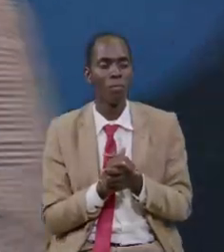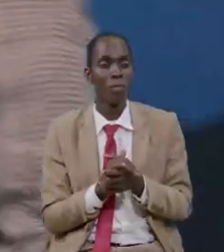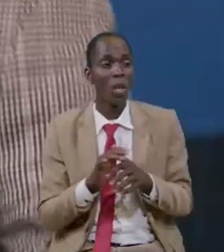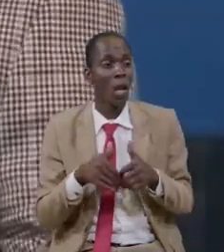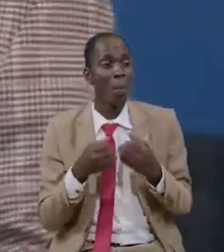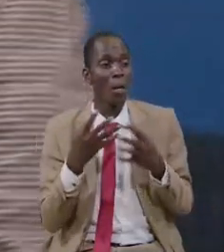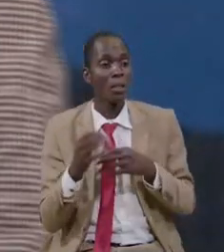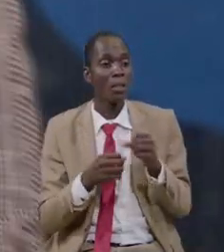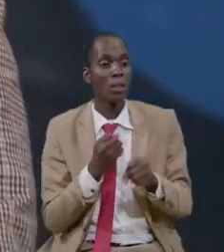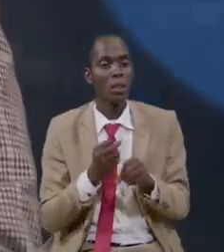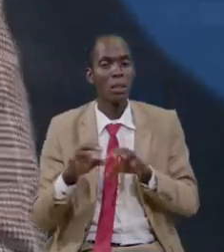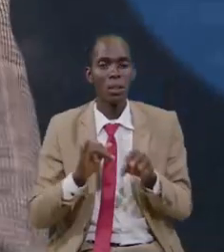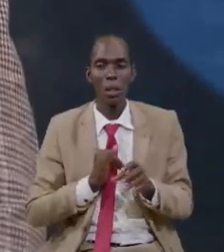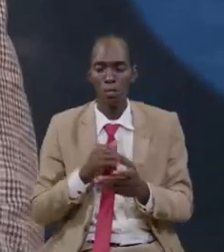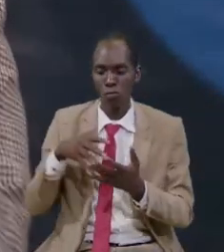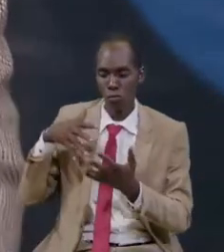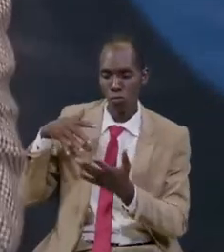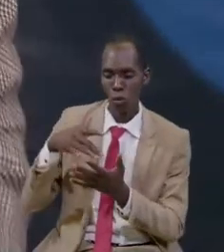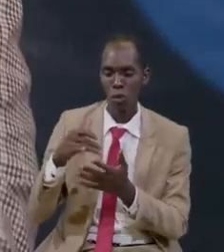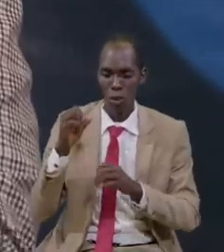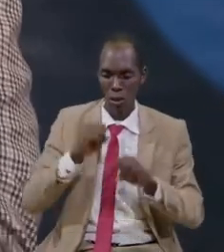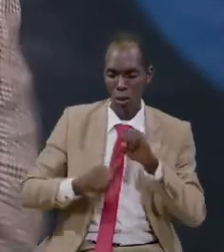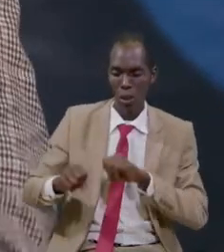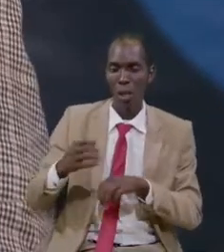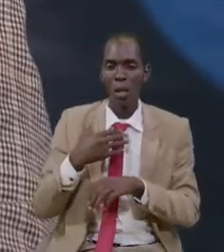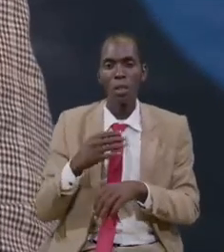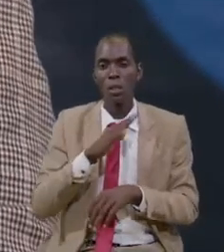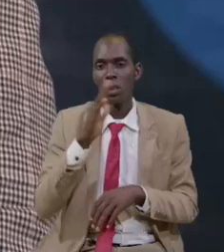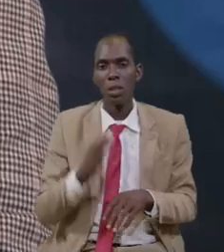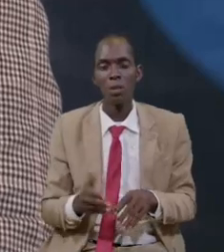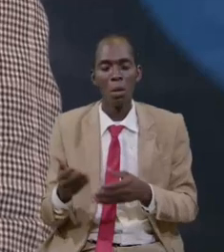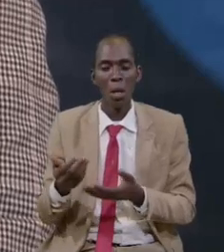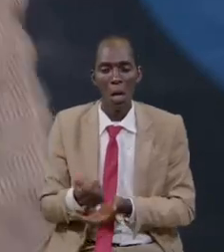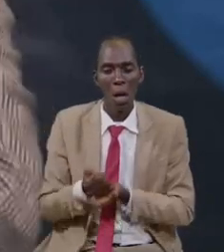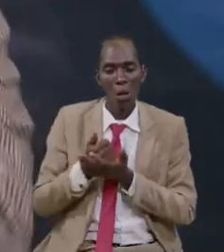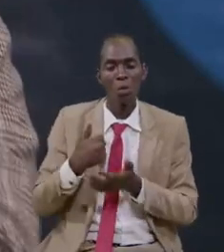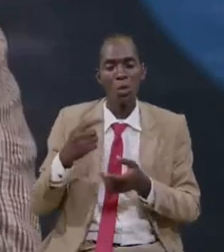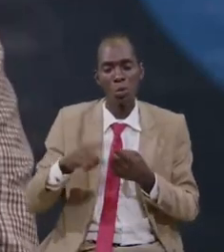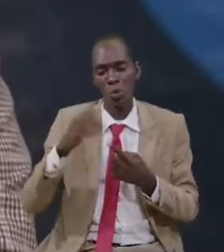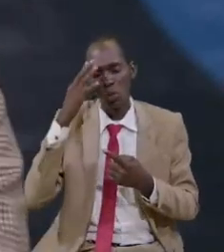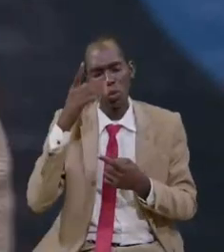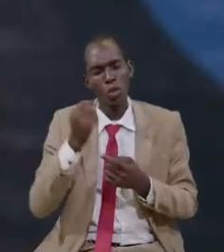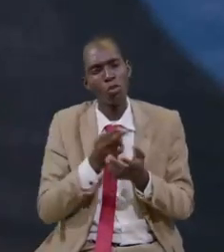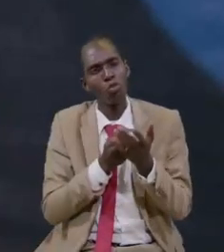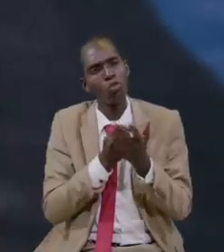la science et ça ne m'a pas conduit à la connaissance de la vérité, de la rédemption.